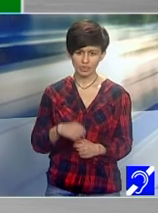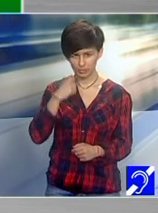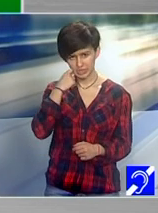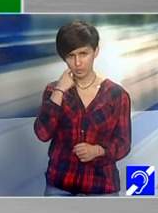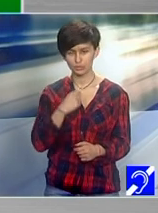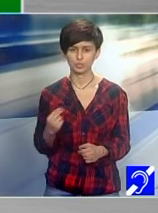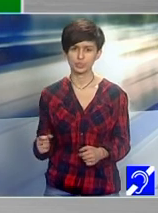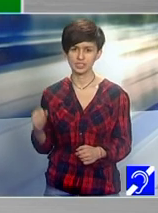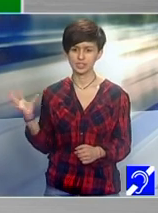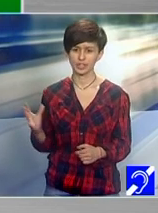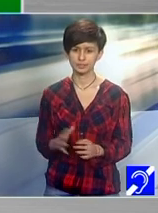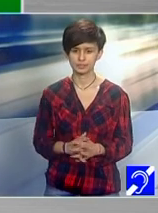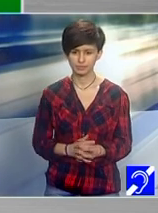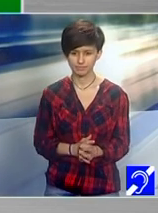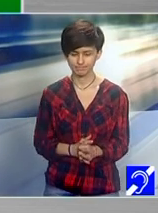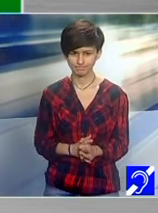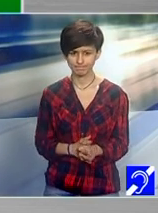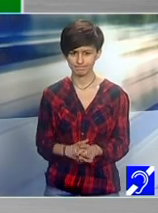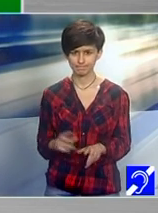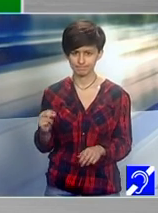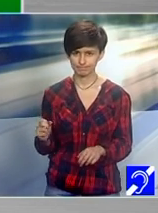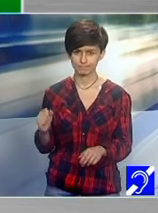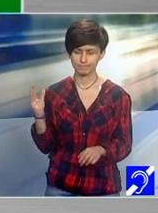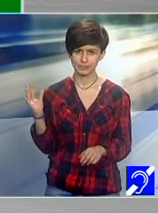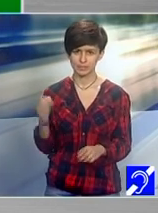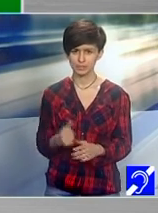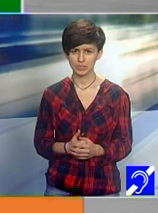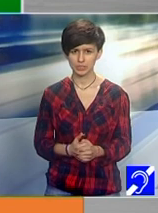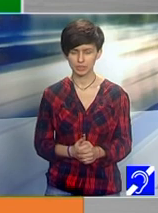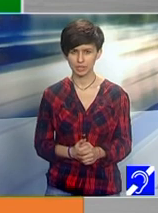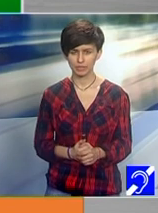Cluj. Bună ziua, doamna doctor! Bună ziua și salut și colegii